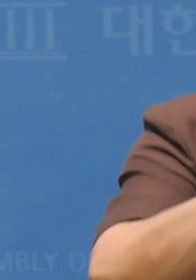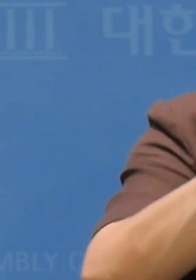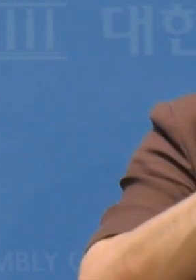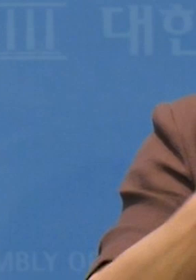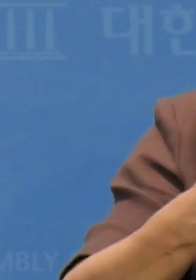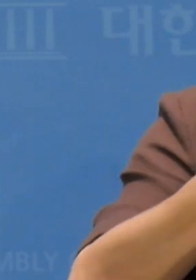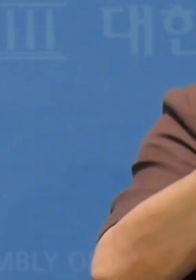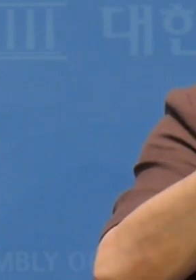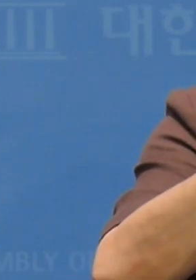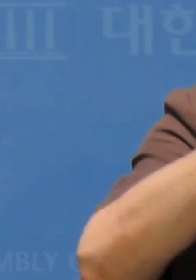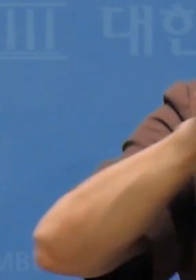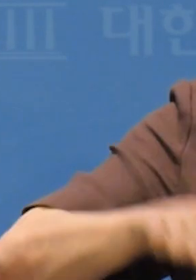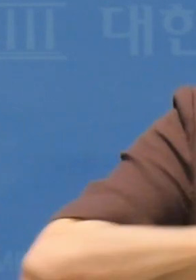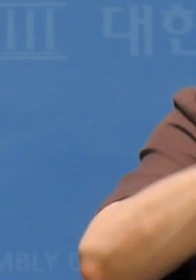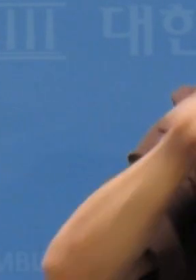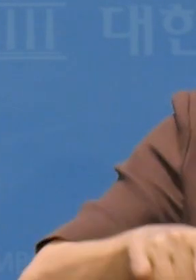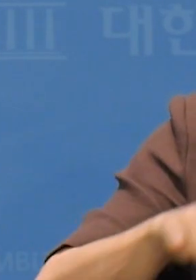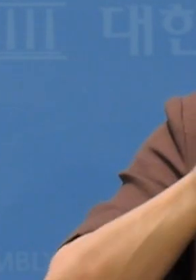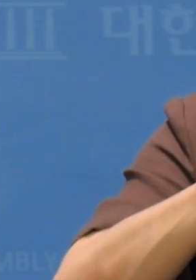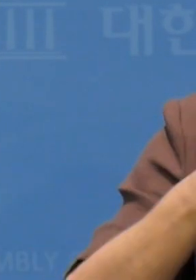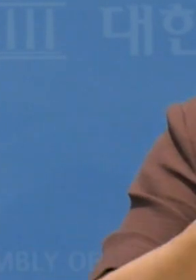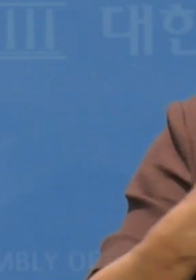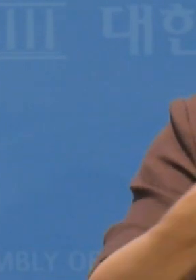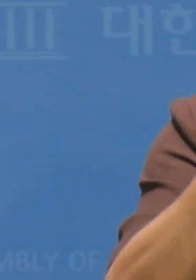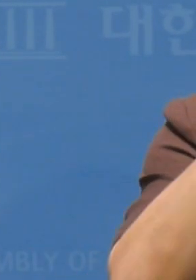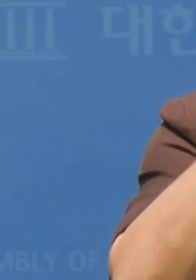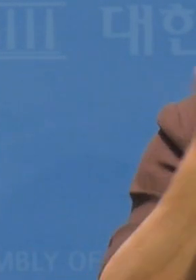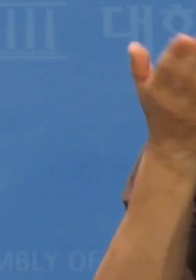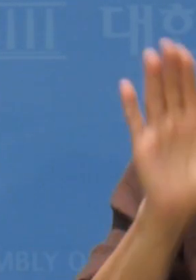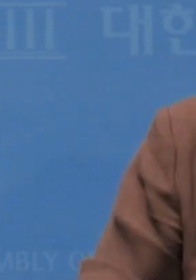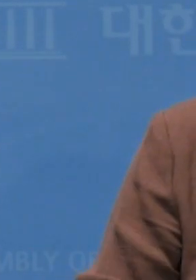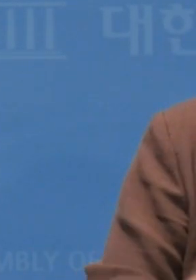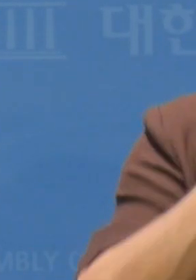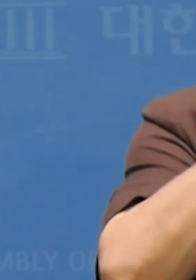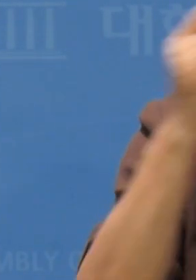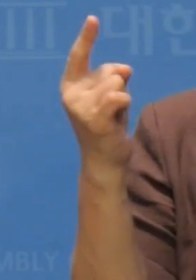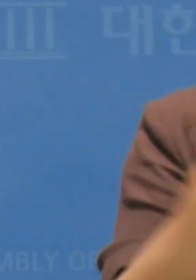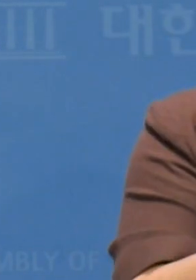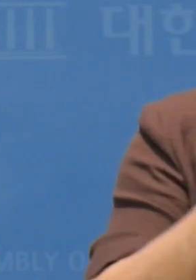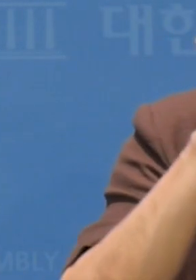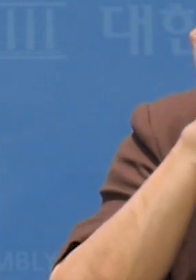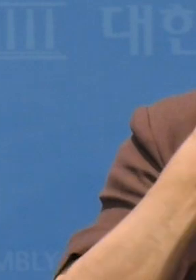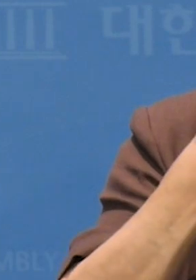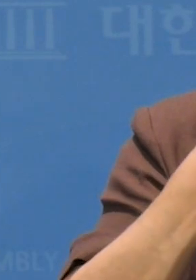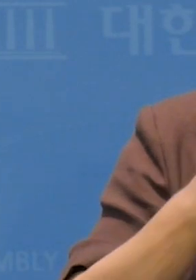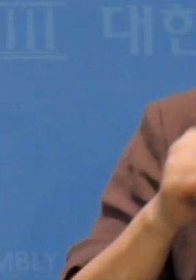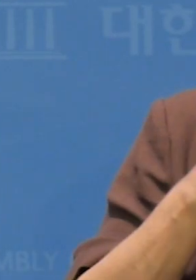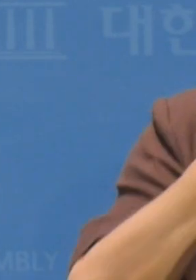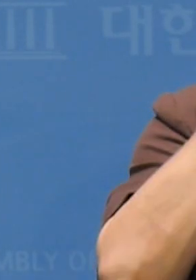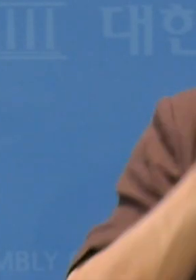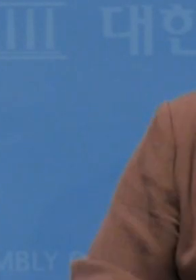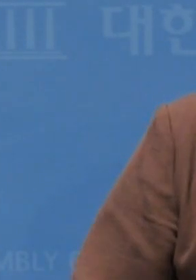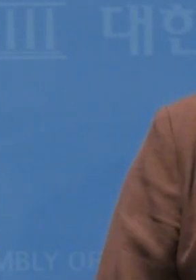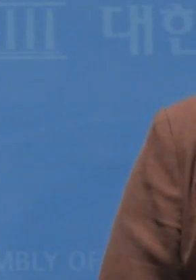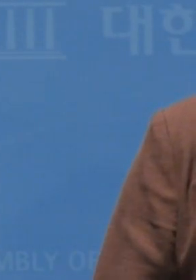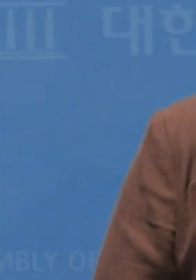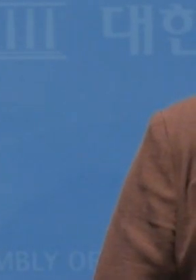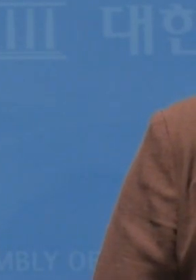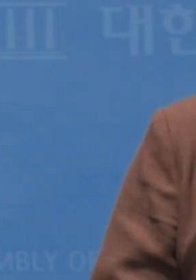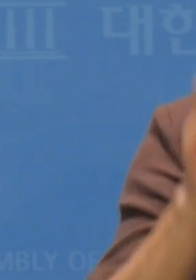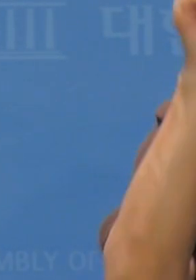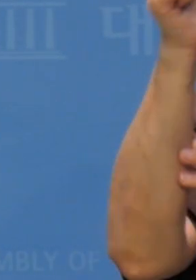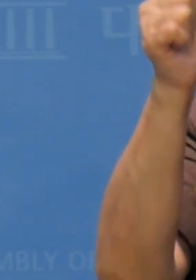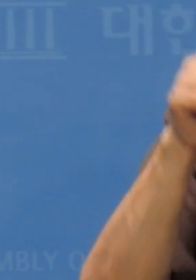맛은 내부에 처절한 저항도 있었지만 바로 잡기에는 힘이 부족했습니다